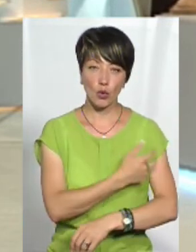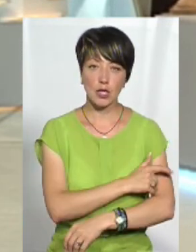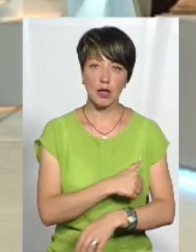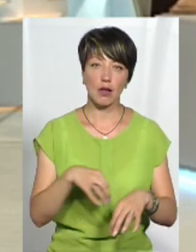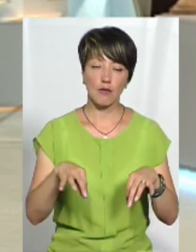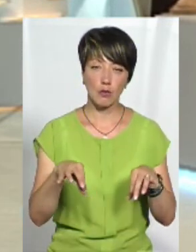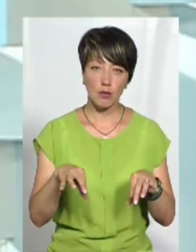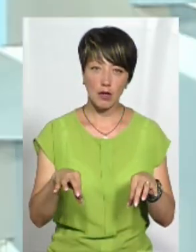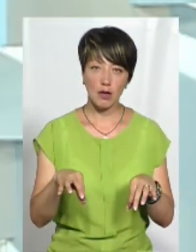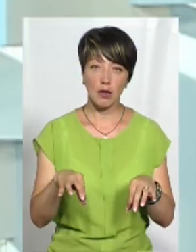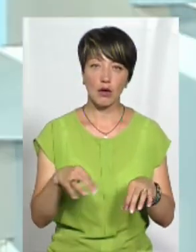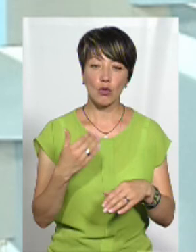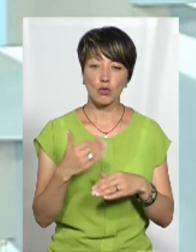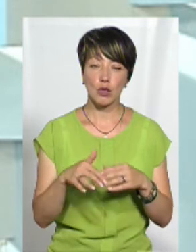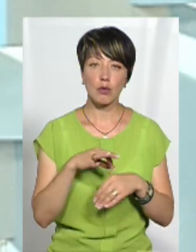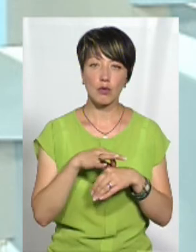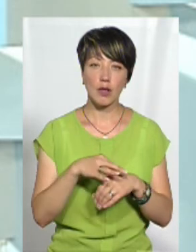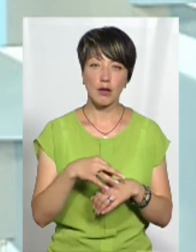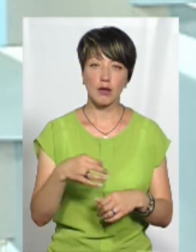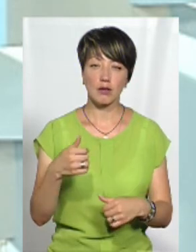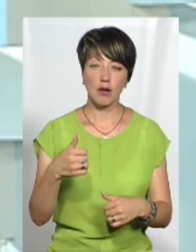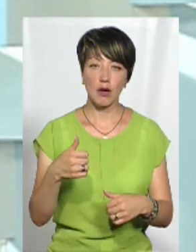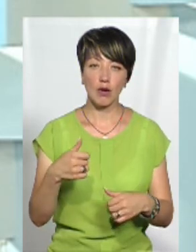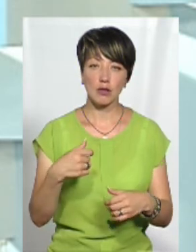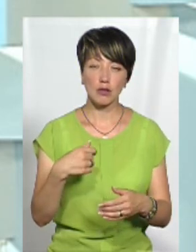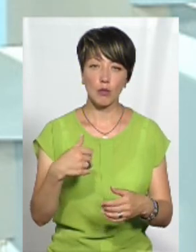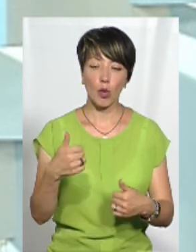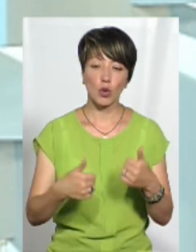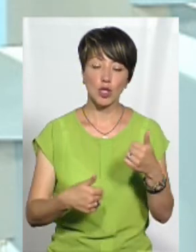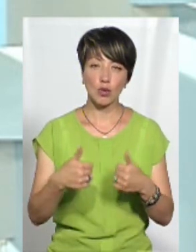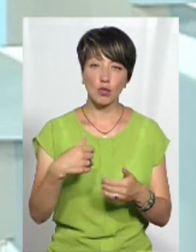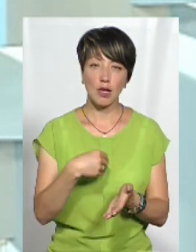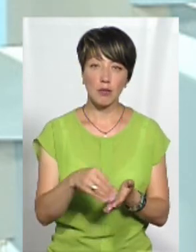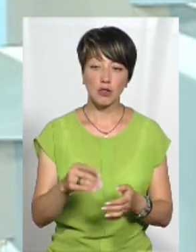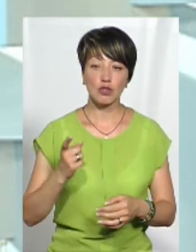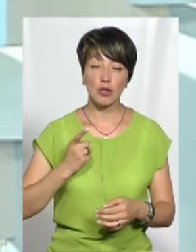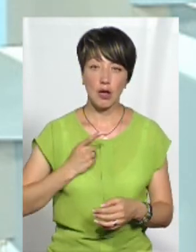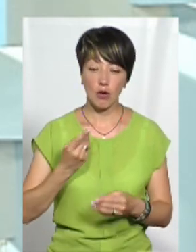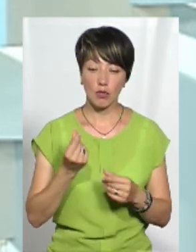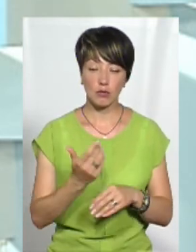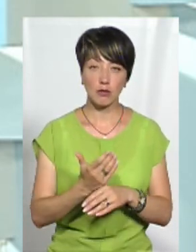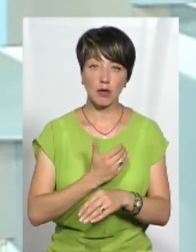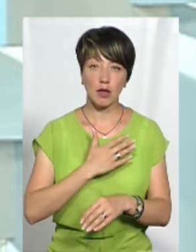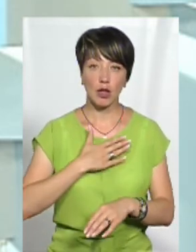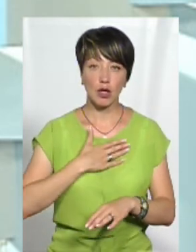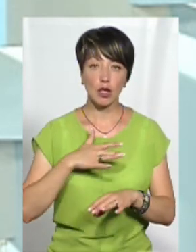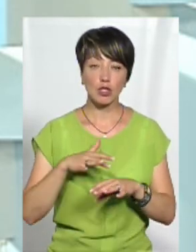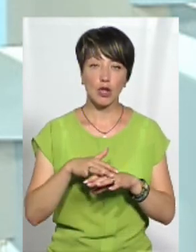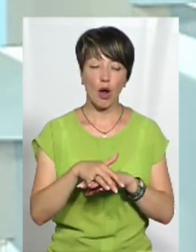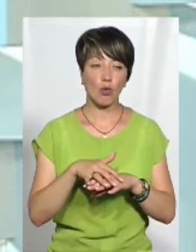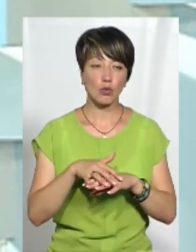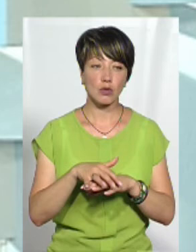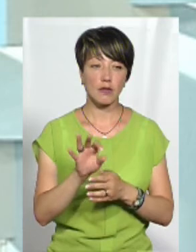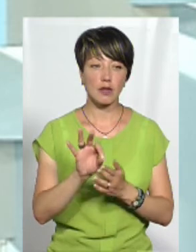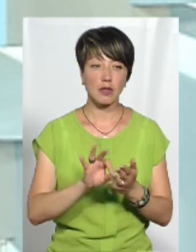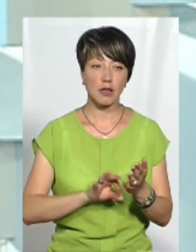санітарного автомобіля. Ми провели вже процедуру закупівлі і очікуємо, як тільки надійдуть кошти на наш